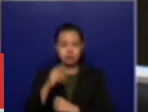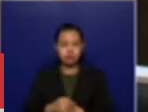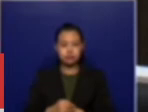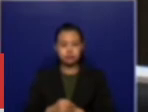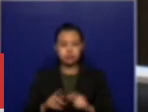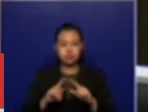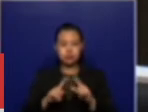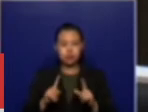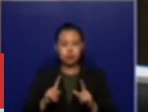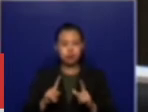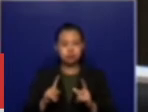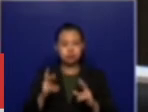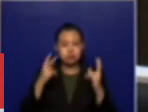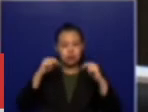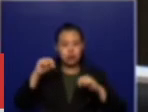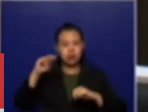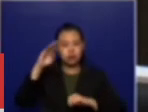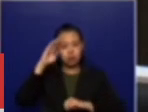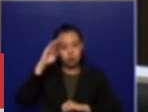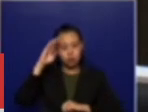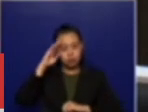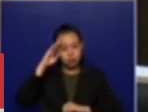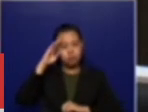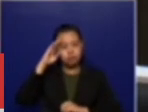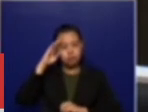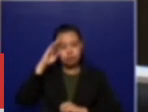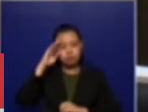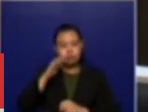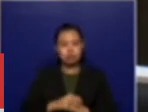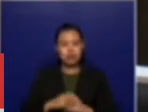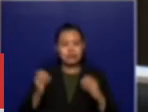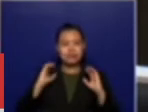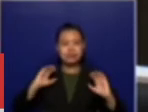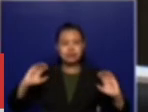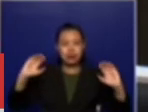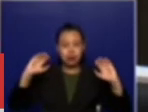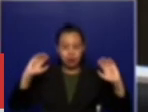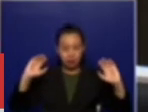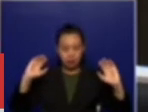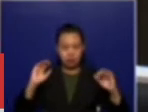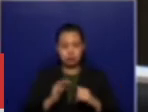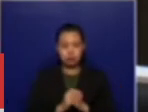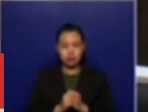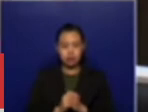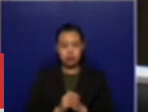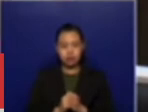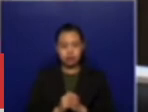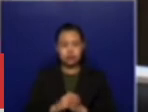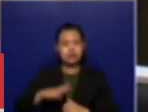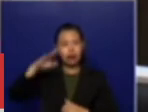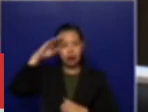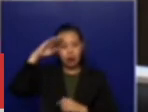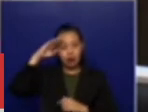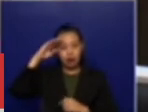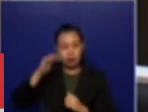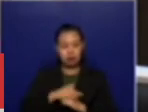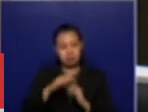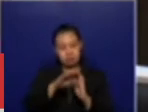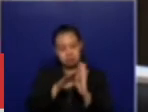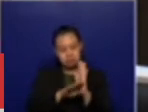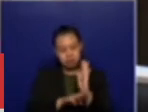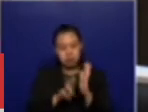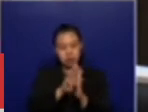ฉพาะท่านมาจากสถาบันทหารที่เน้นระเบียบแล้วก็วิธีการนะครับเพราะนั้นความคุ้นชินเหล่